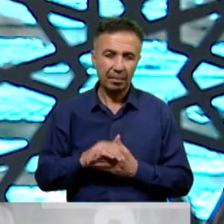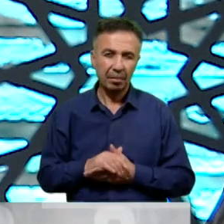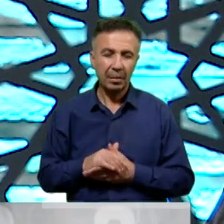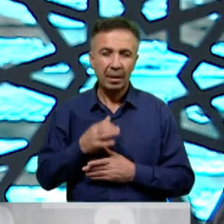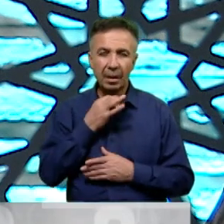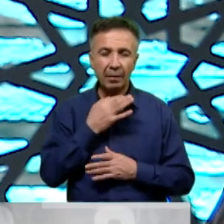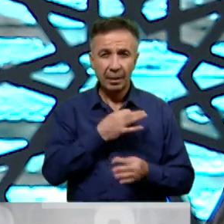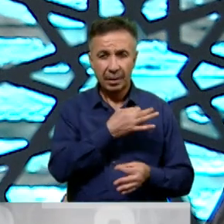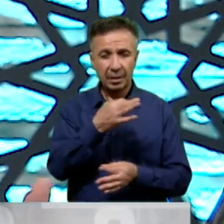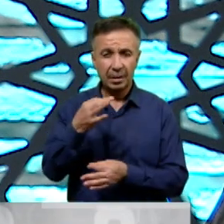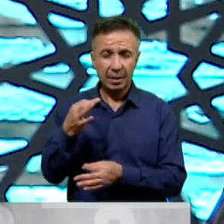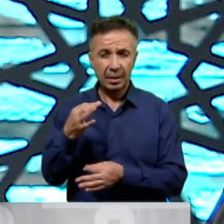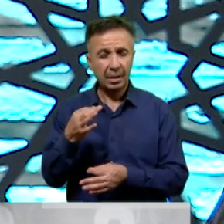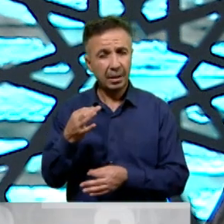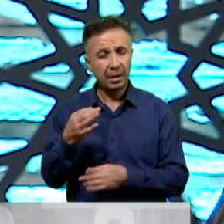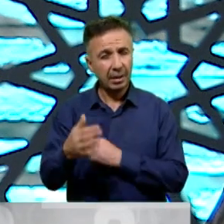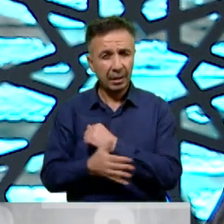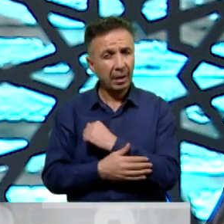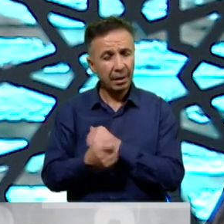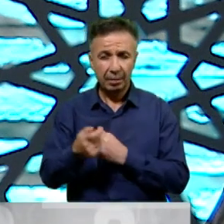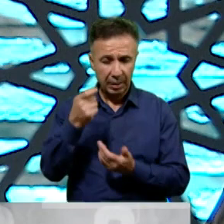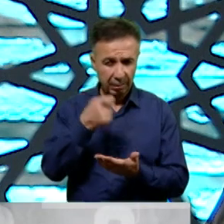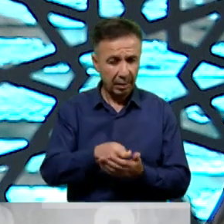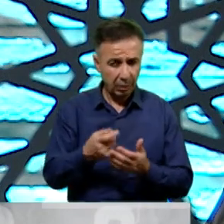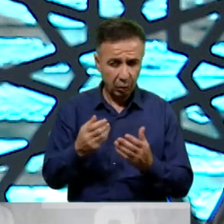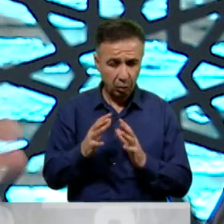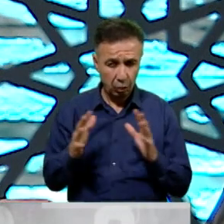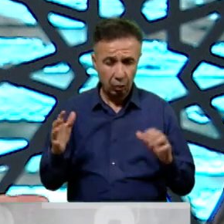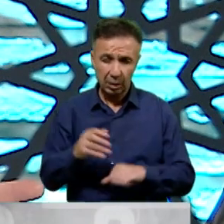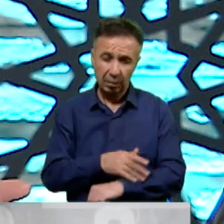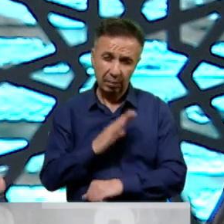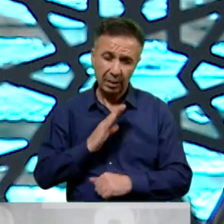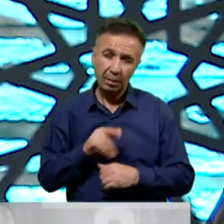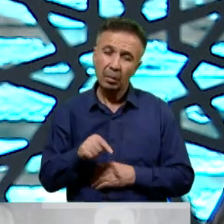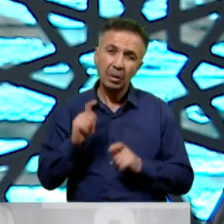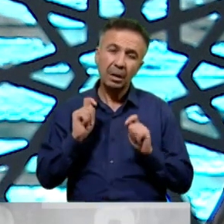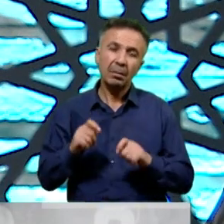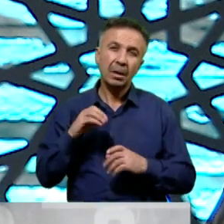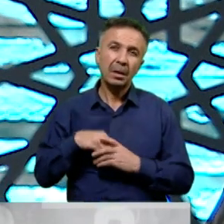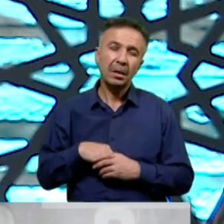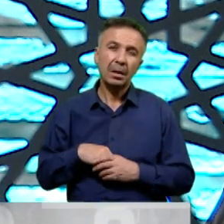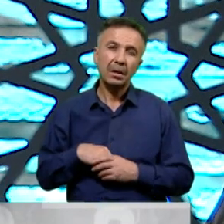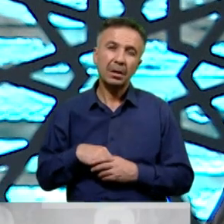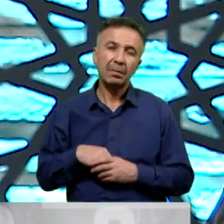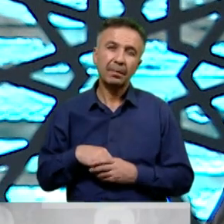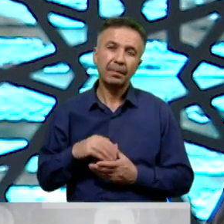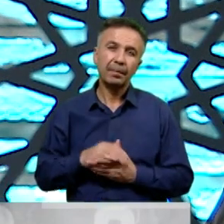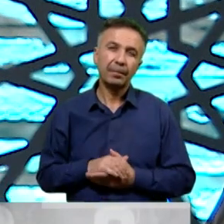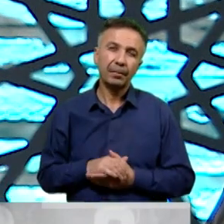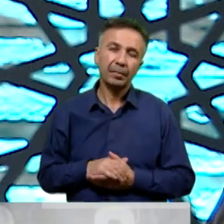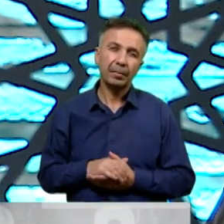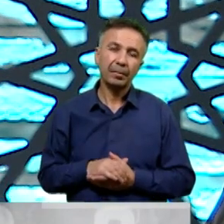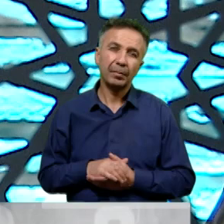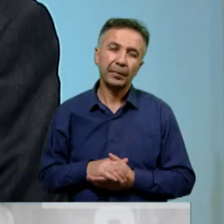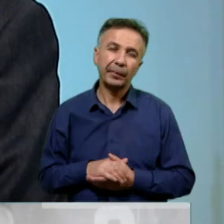fakirlere, ihtiyaç sahiplerine, yoksullara yardım etmek de çok büyük sevap. Yani bunu yapmak için diğerinden vazgeçmek mi gerekiyor? Yok, İkisini işte